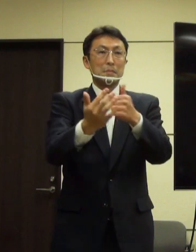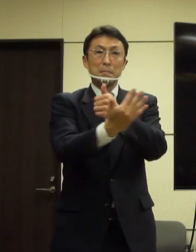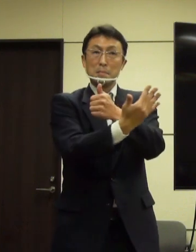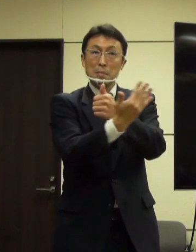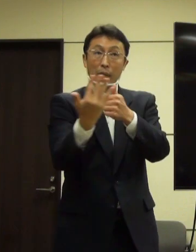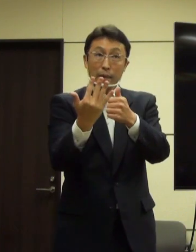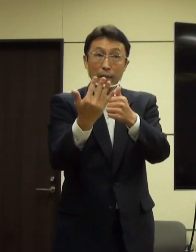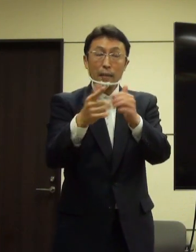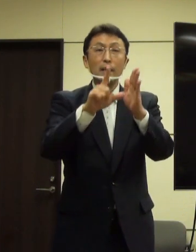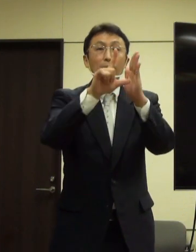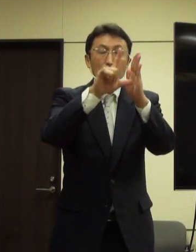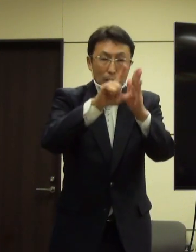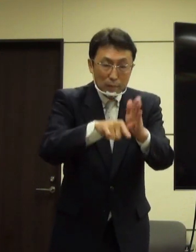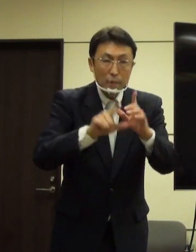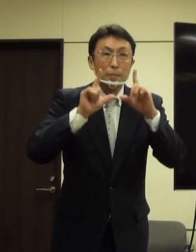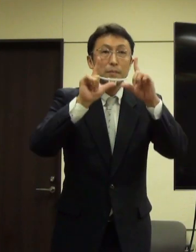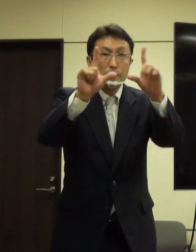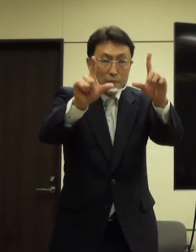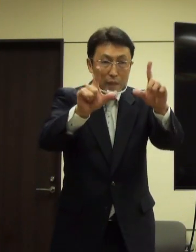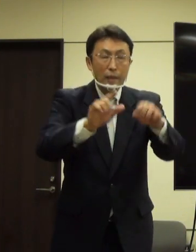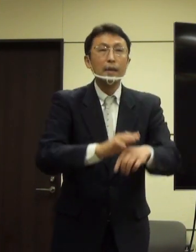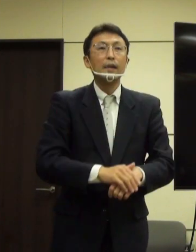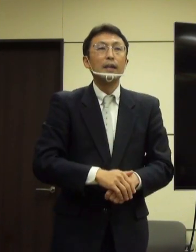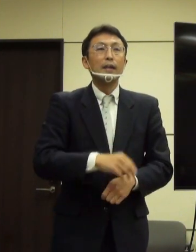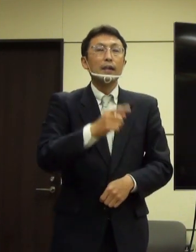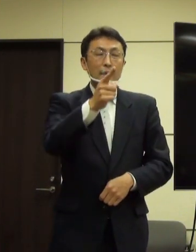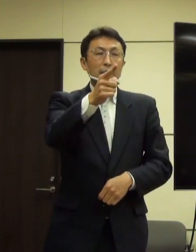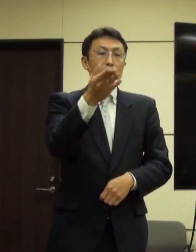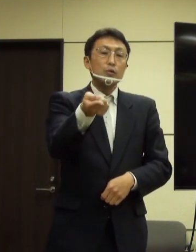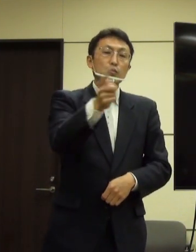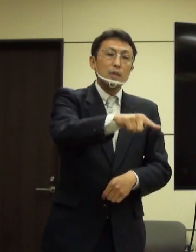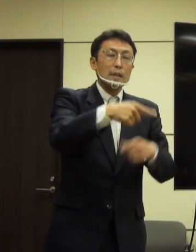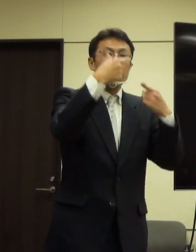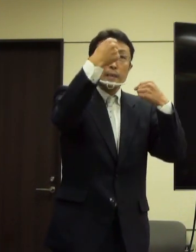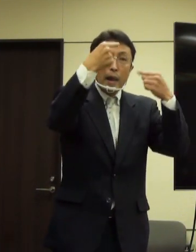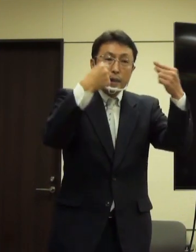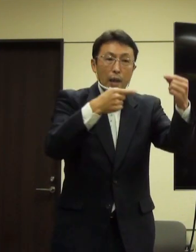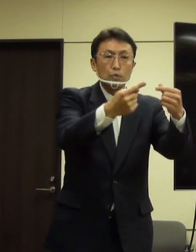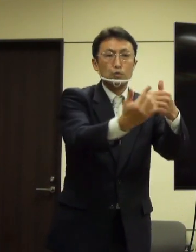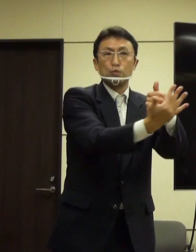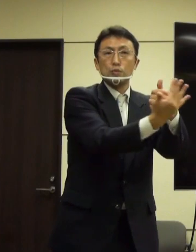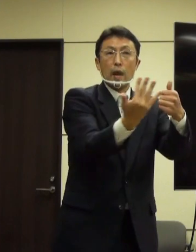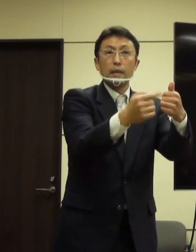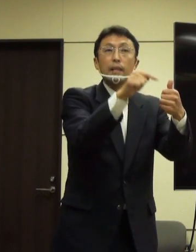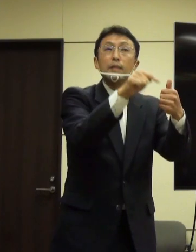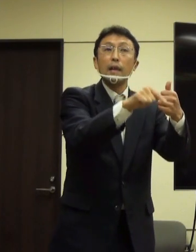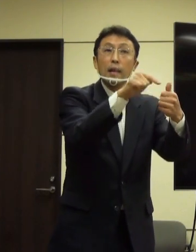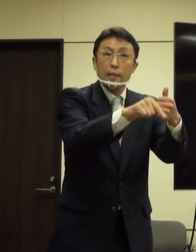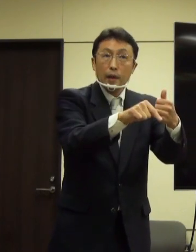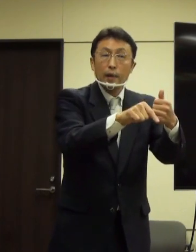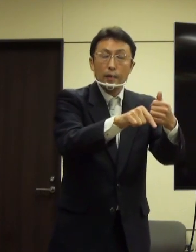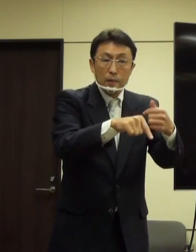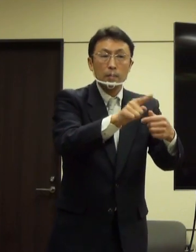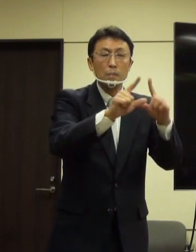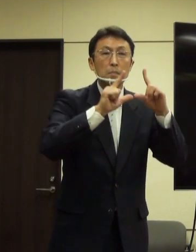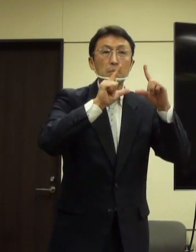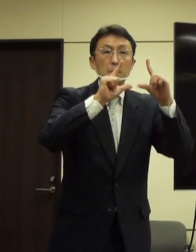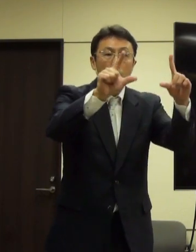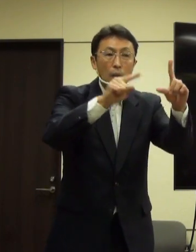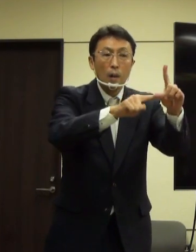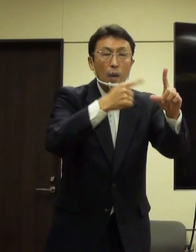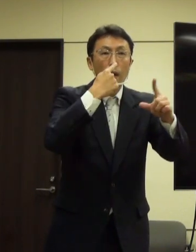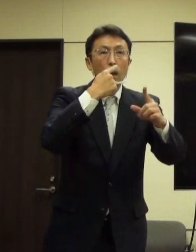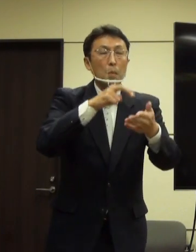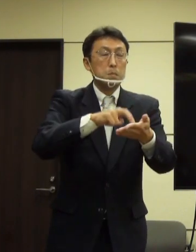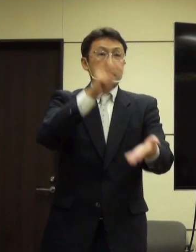の会見で何かあの保護者の人がいたとかそういうのを初めて知りましたねそう店ではあのそれ